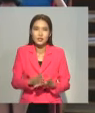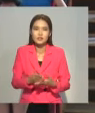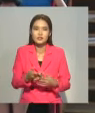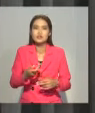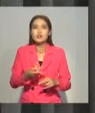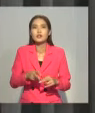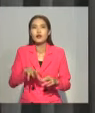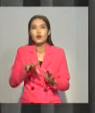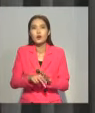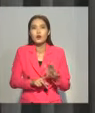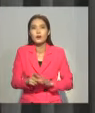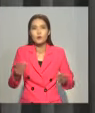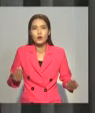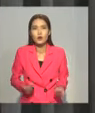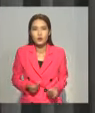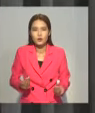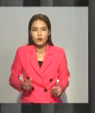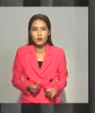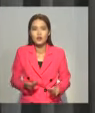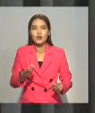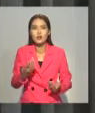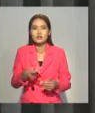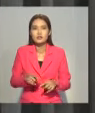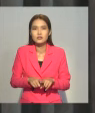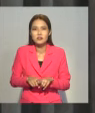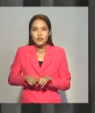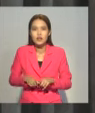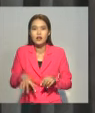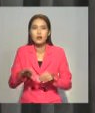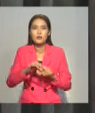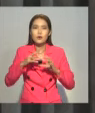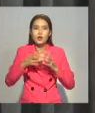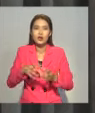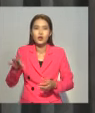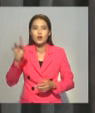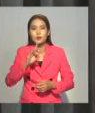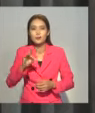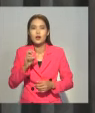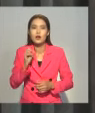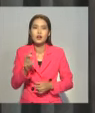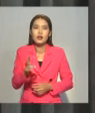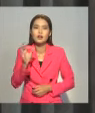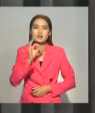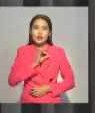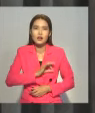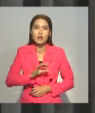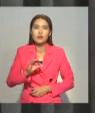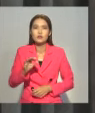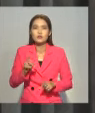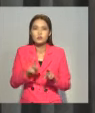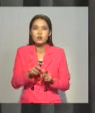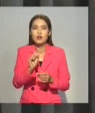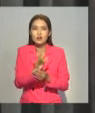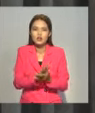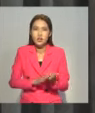депутаттар жақсы түсіну керек, халық сайлады, 5 жылға өтті, енді значок қалтада деп жүретін заман емес.